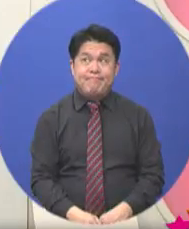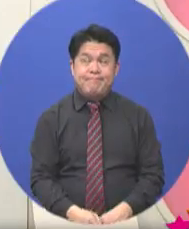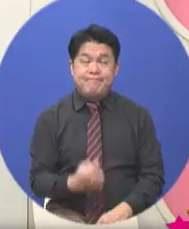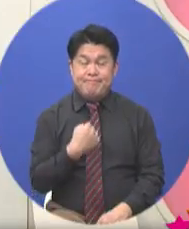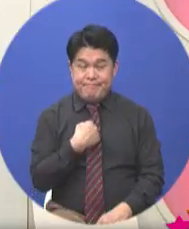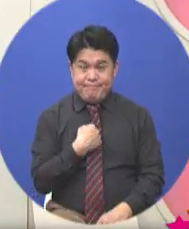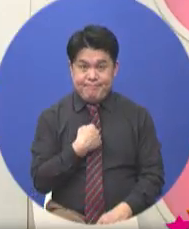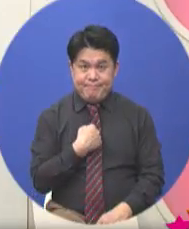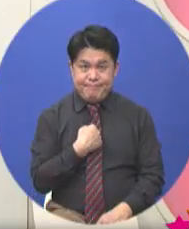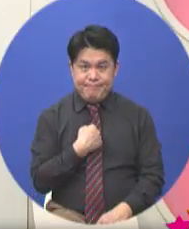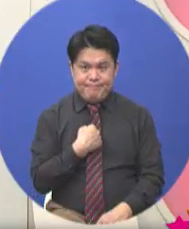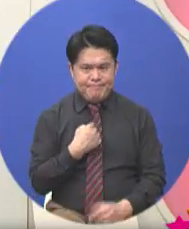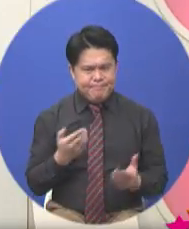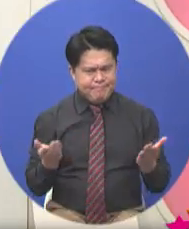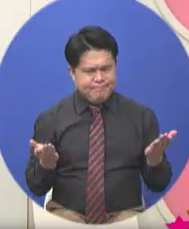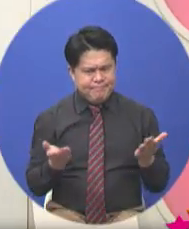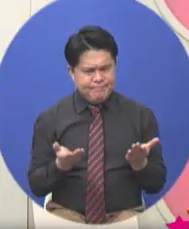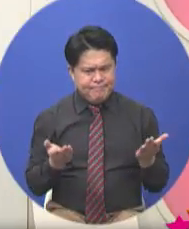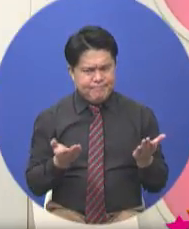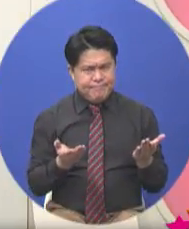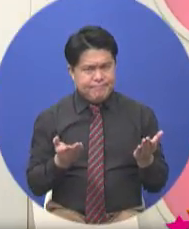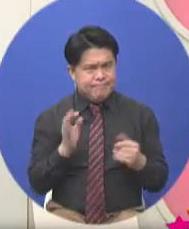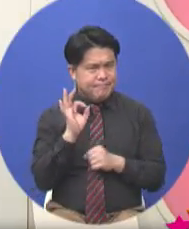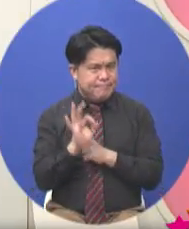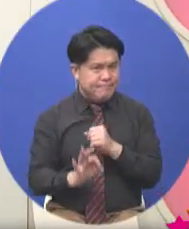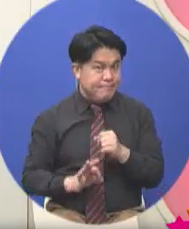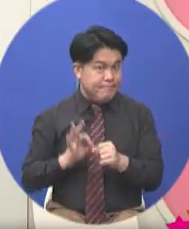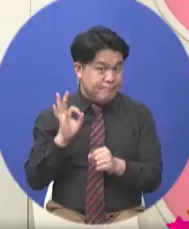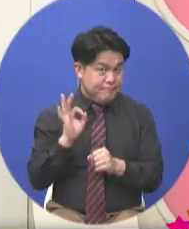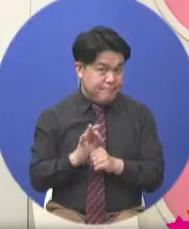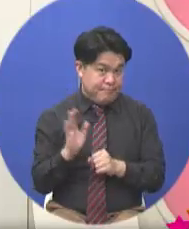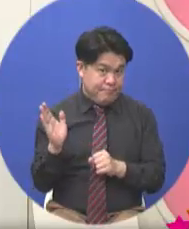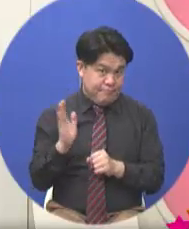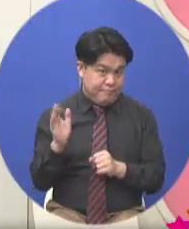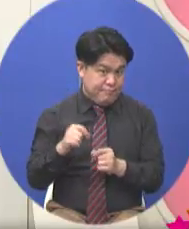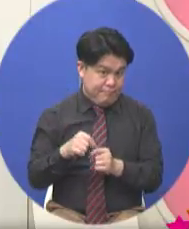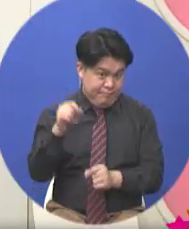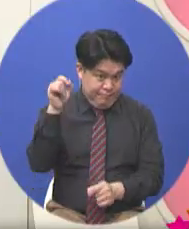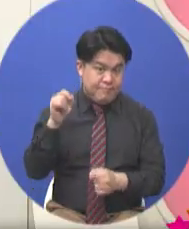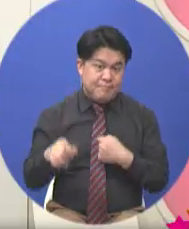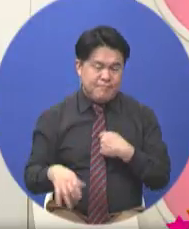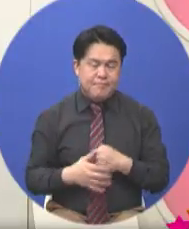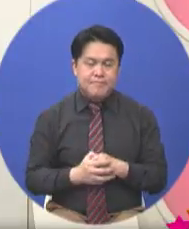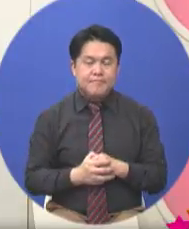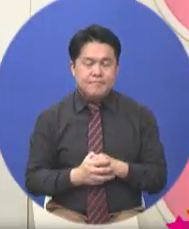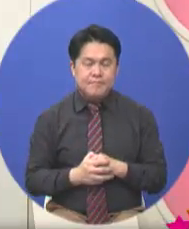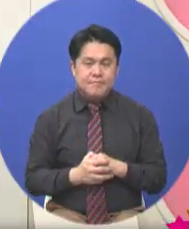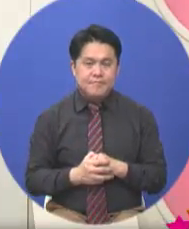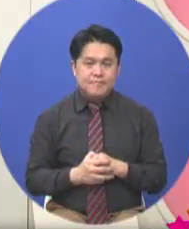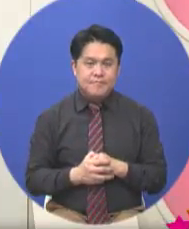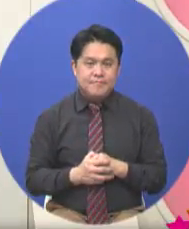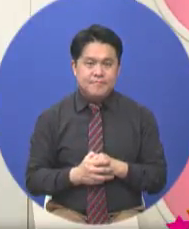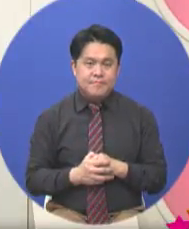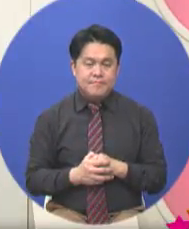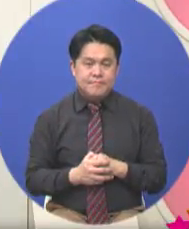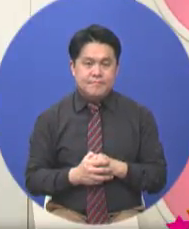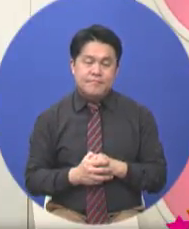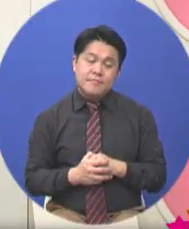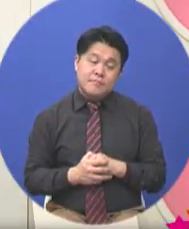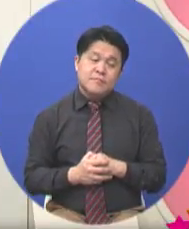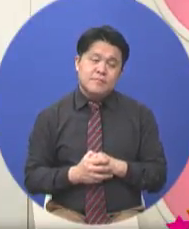제가 이 일을요, 한 네. 10년 정도 했거든요. 많이 하셨구나, 예. 네네. 네. 네.